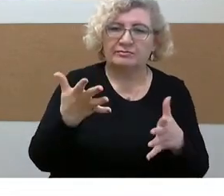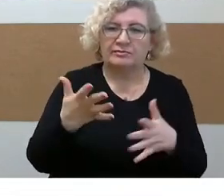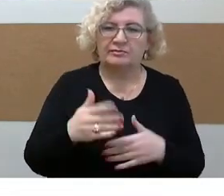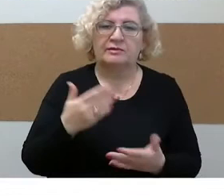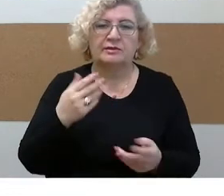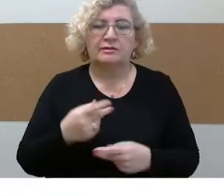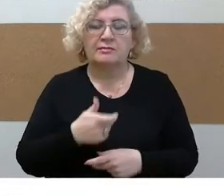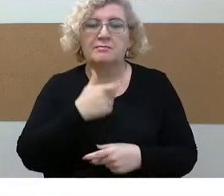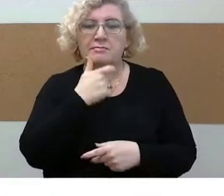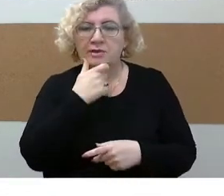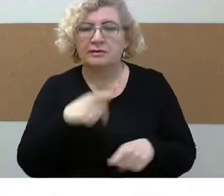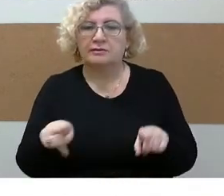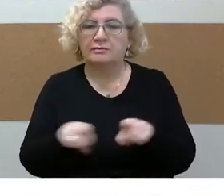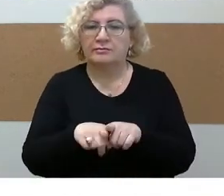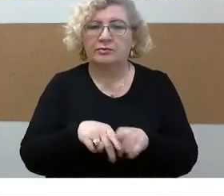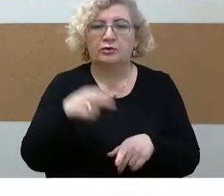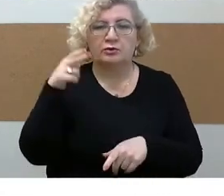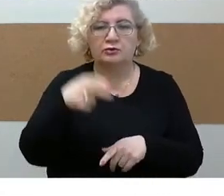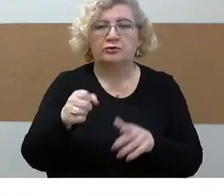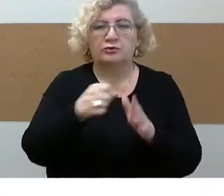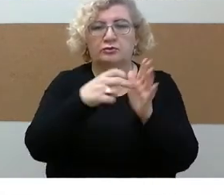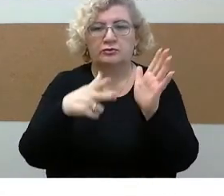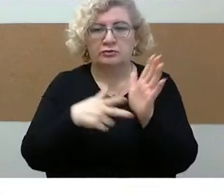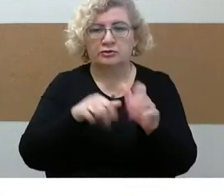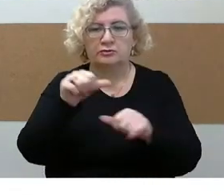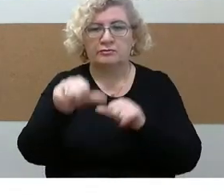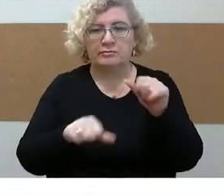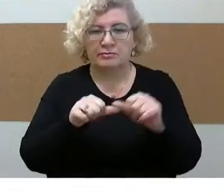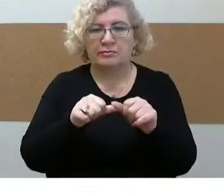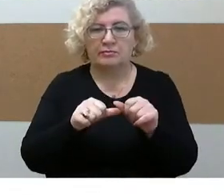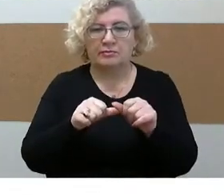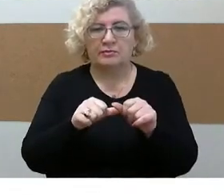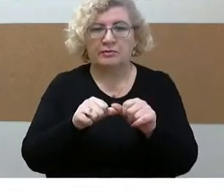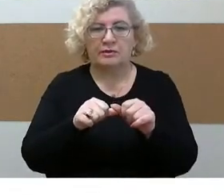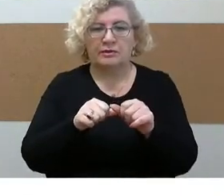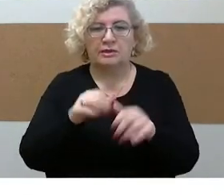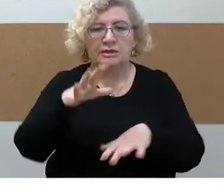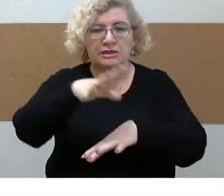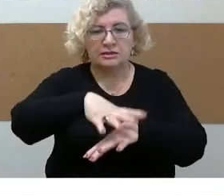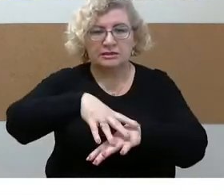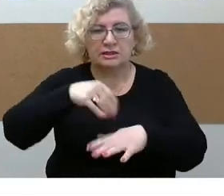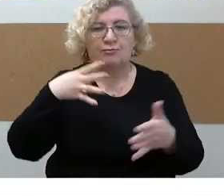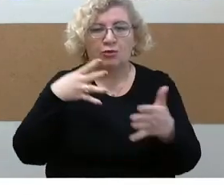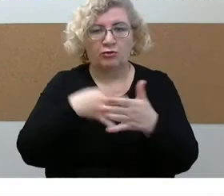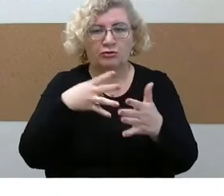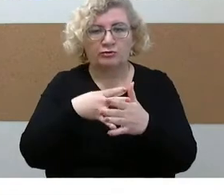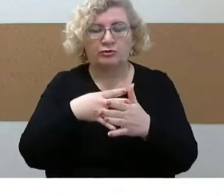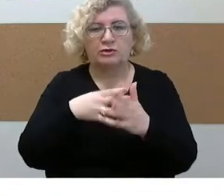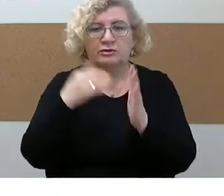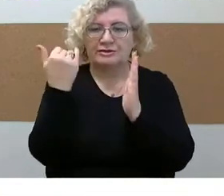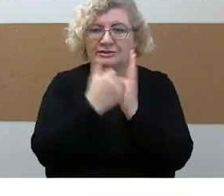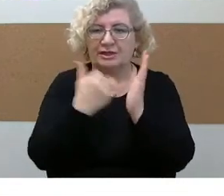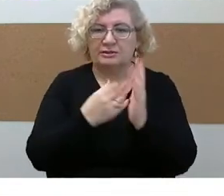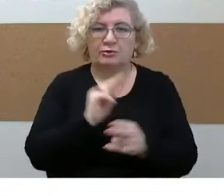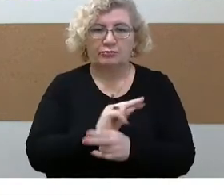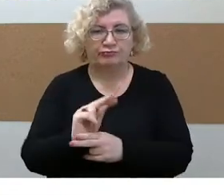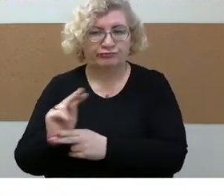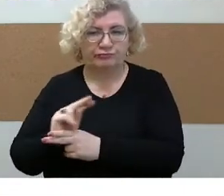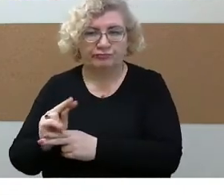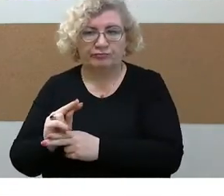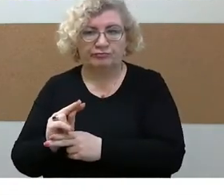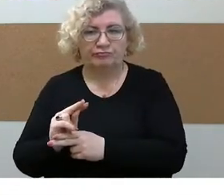reikia pastebėti, kad nuo 2018 metų įsigaliojo Seimo kontrolierių įstatymo pataisos, kurios